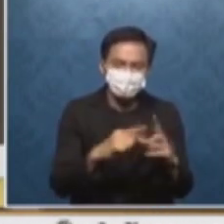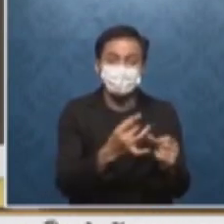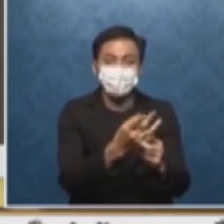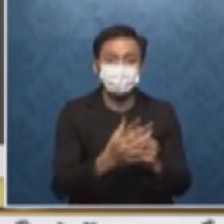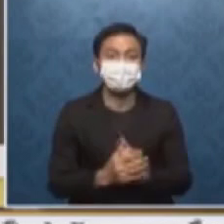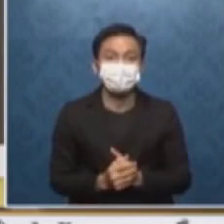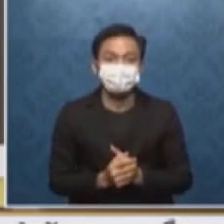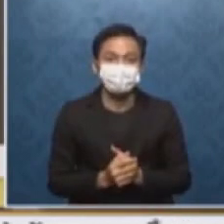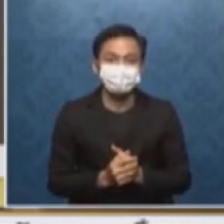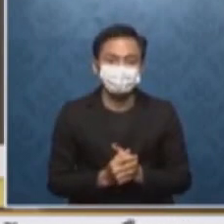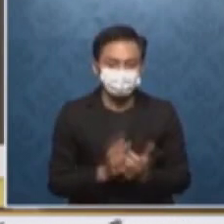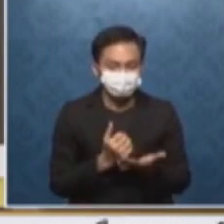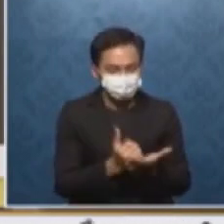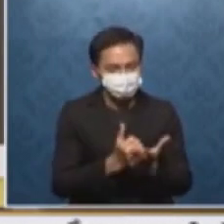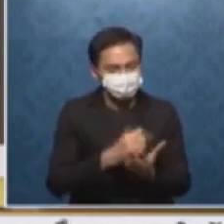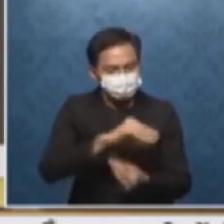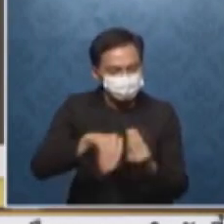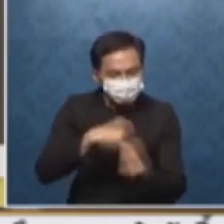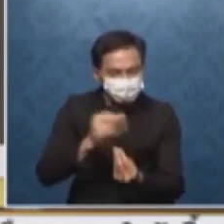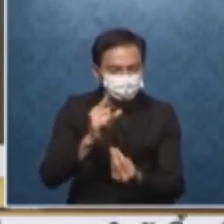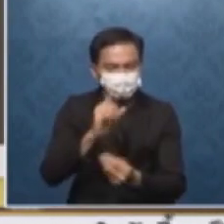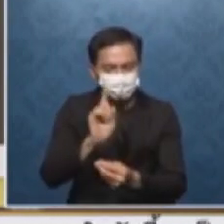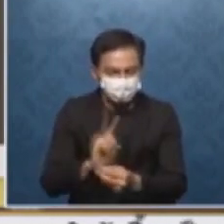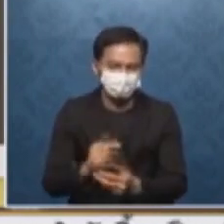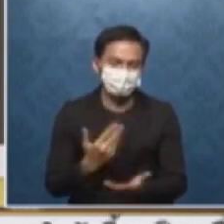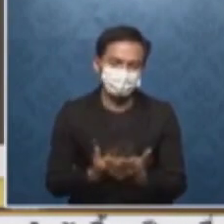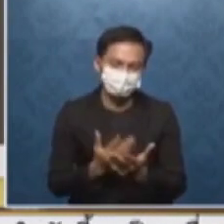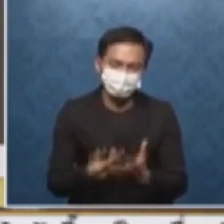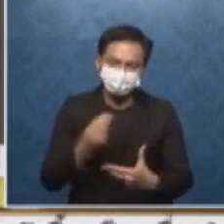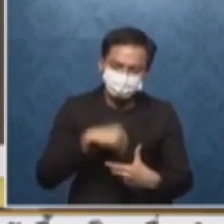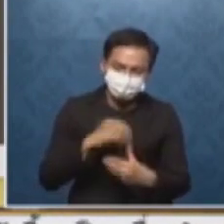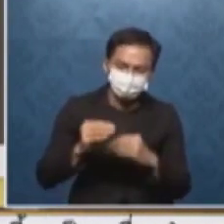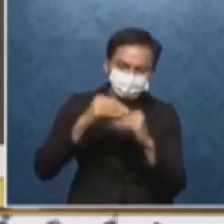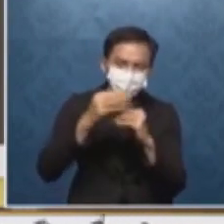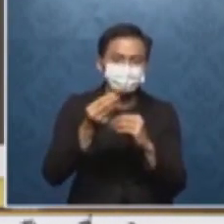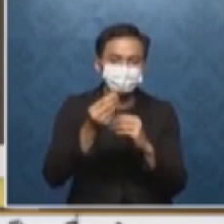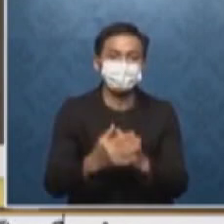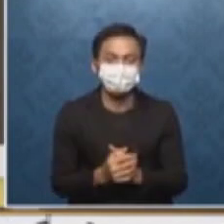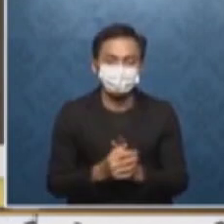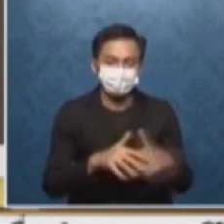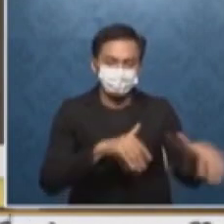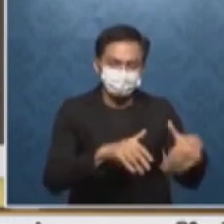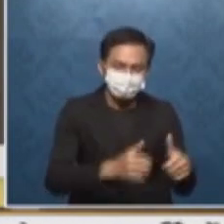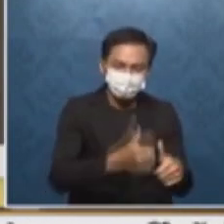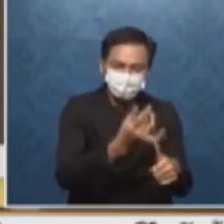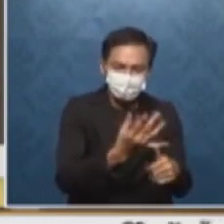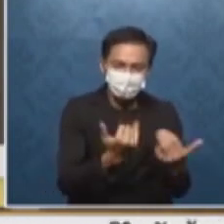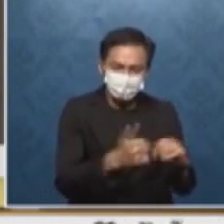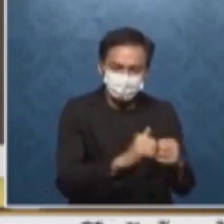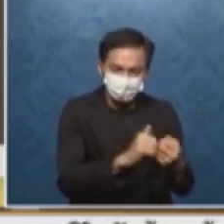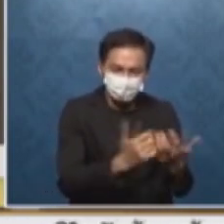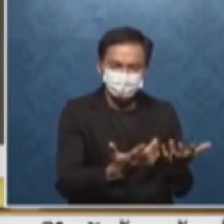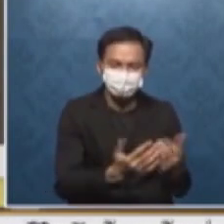ได้อะไรในเรื่องของการฟื้นฟูเศรษฐกิจรายได้จะเพิ่มขึ้นเท่าไหร่พี่น้องประชาชนจะได้อะไรเรื่องของภาวะวิกฤต